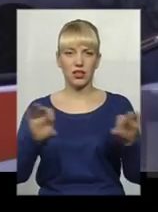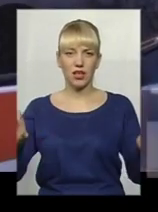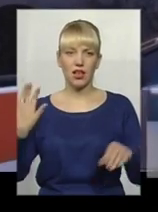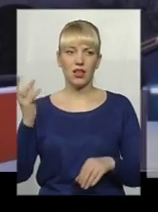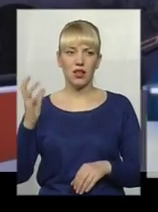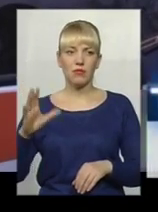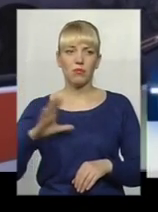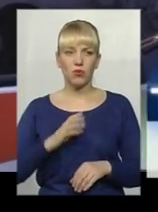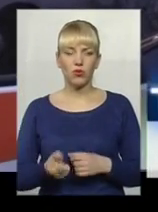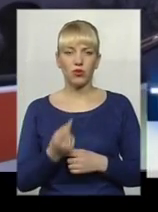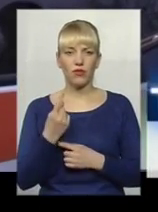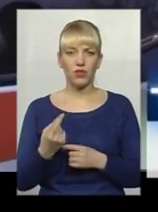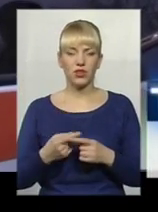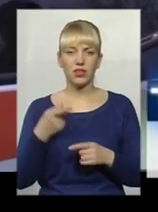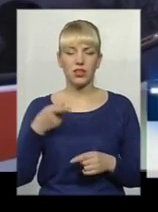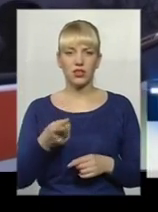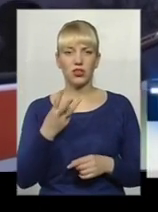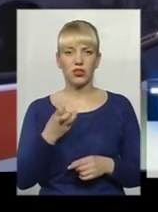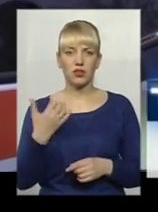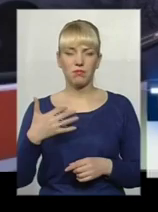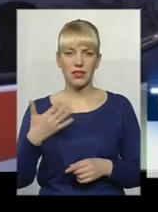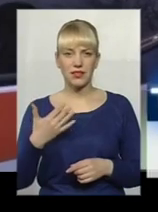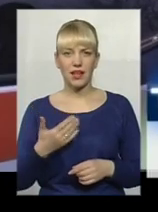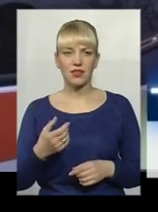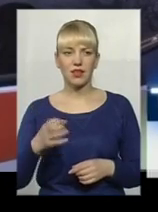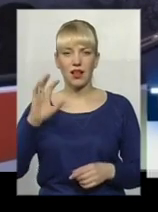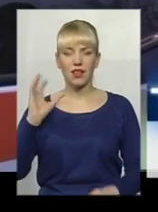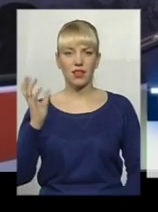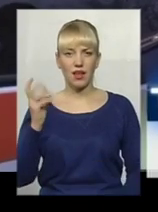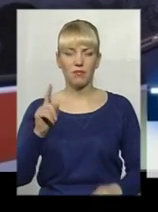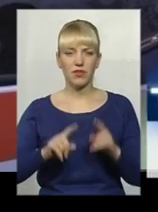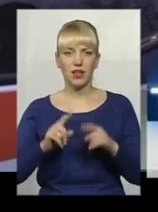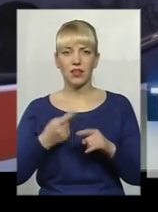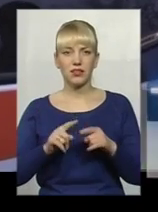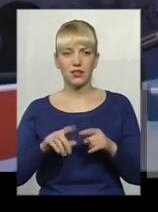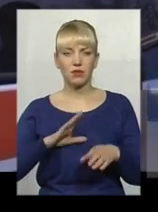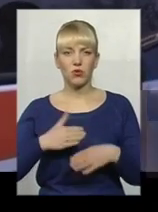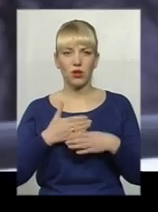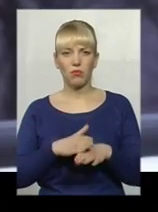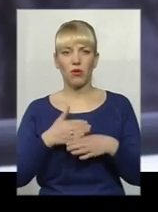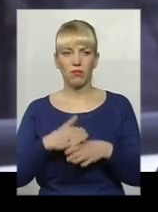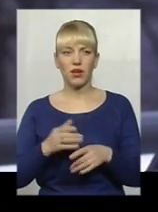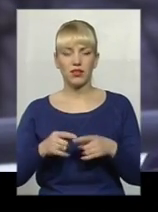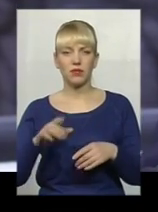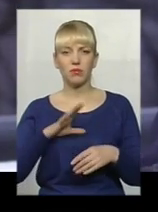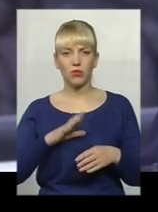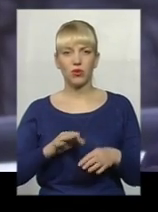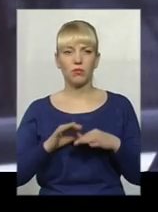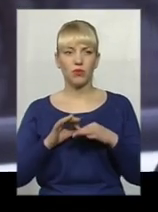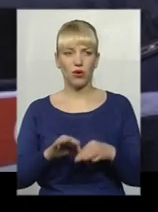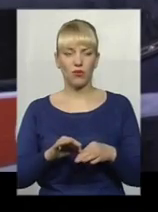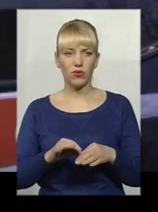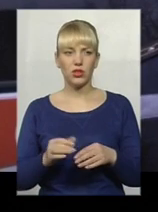Було виявлено порядка 1350 ламп. Деякі з них побиті, інші в цілому. Було проведено заміри